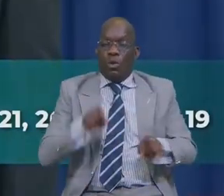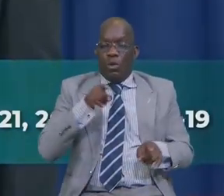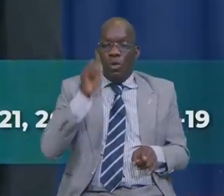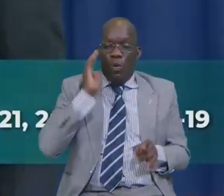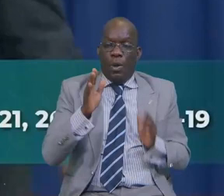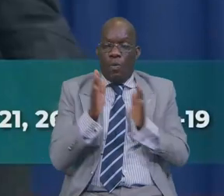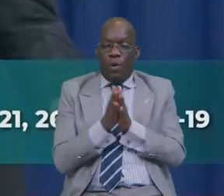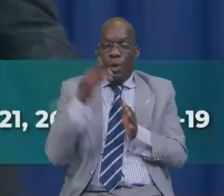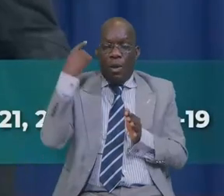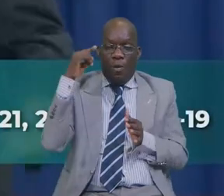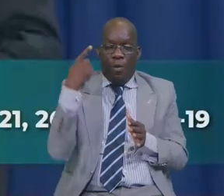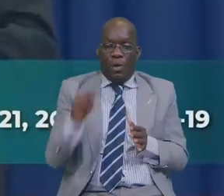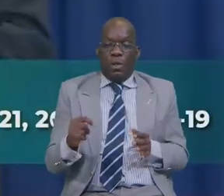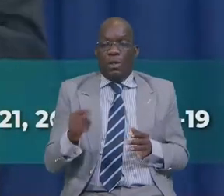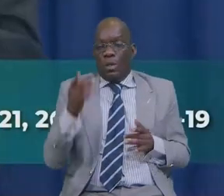malades.